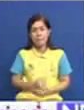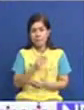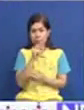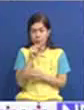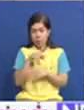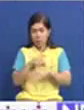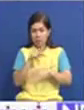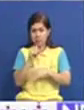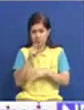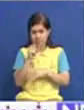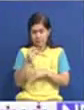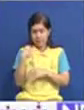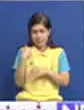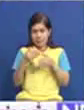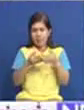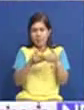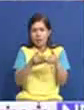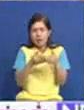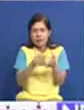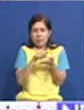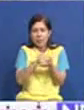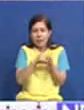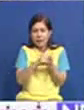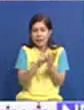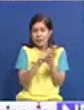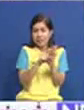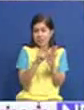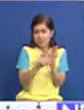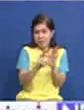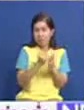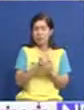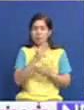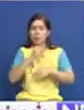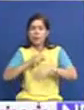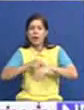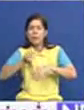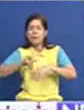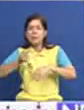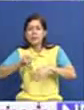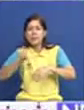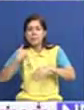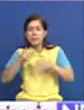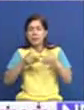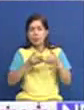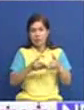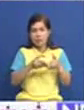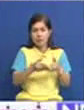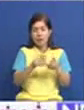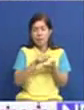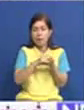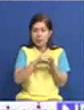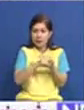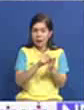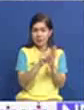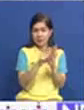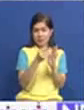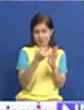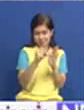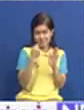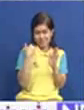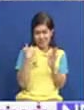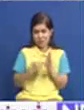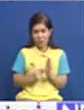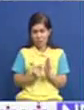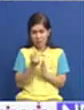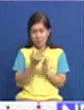ดยสารให้บริการทุกๆ2นาทีและในช่วงเวลาปกติจะมีเรือให้บริการทุก10นาทีราคาค่าโดยส